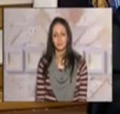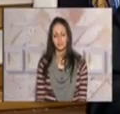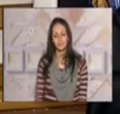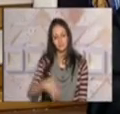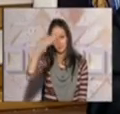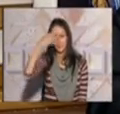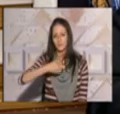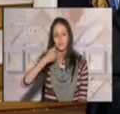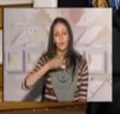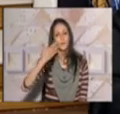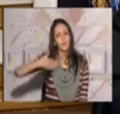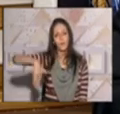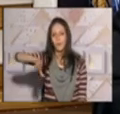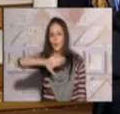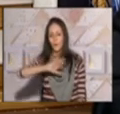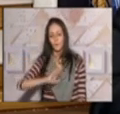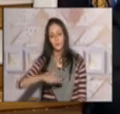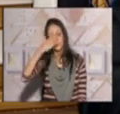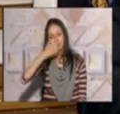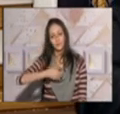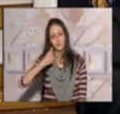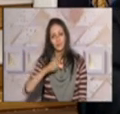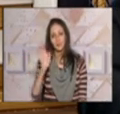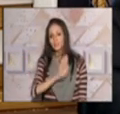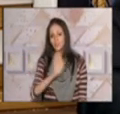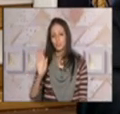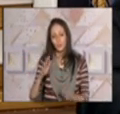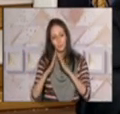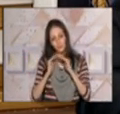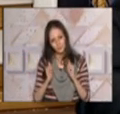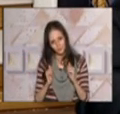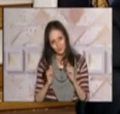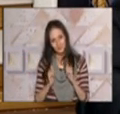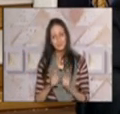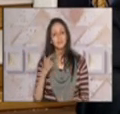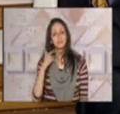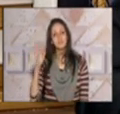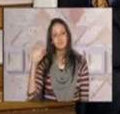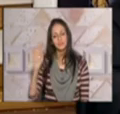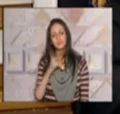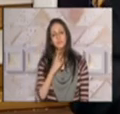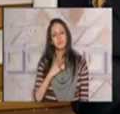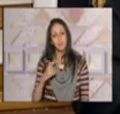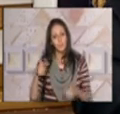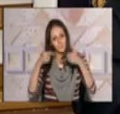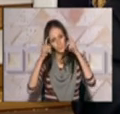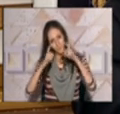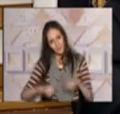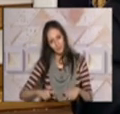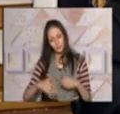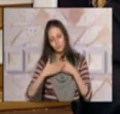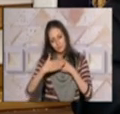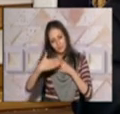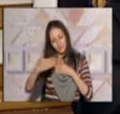كل التحية والتقدير لحضراتكم أعزائي المشاهدين، وكل التحية والتقدير لكل مواطن مصري شريف بيحب بلده بجد بعيدا عن البحث